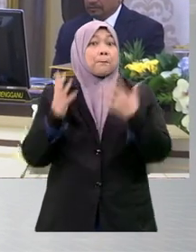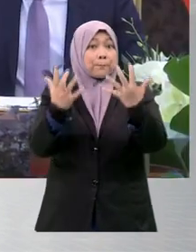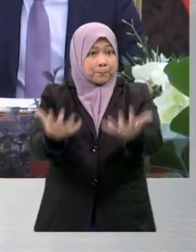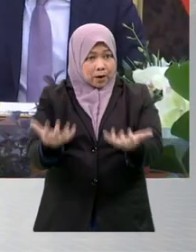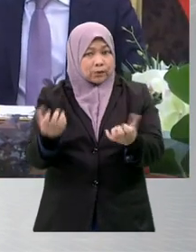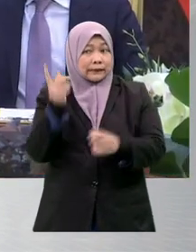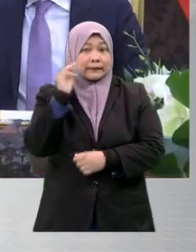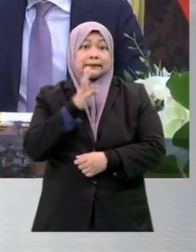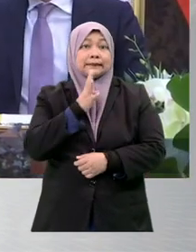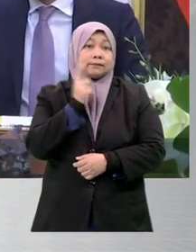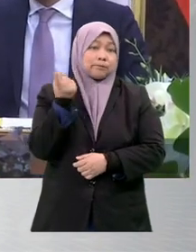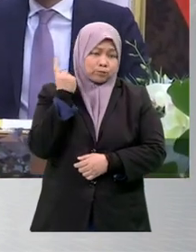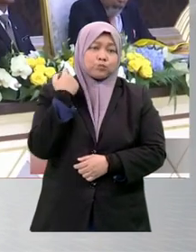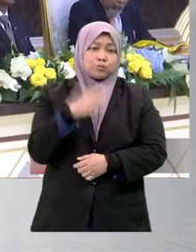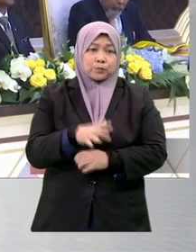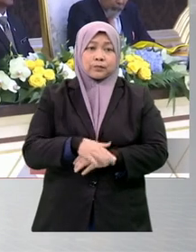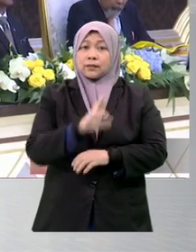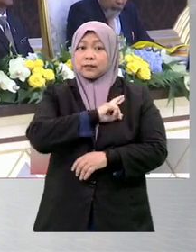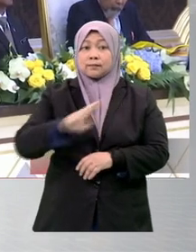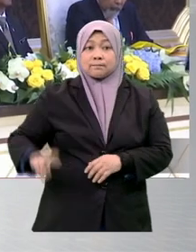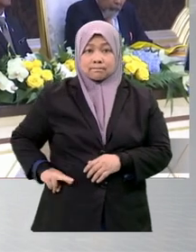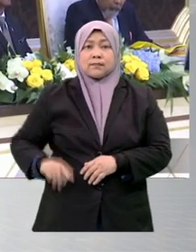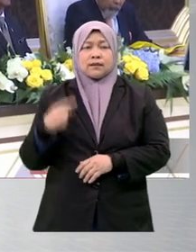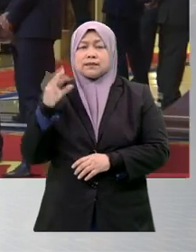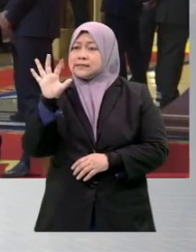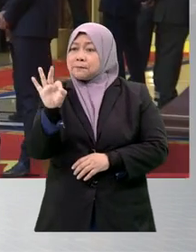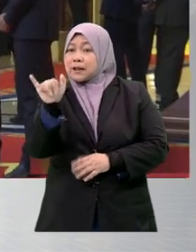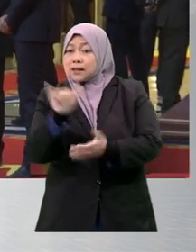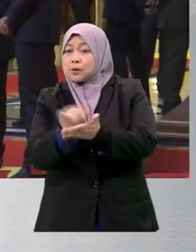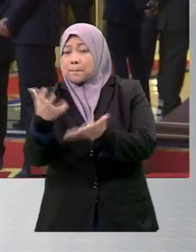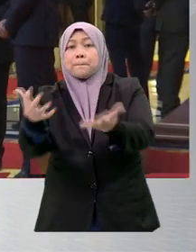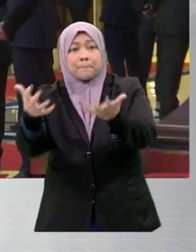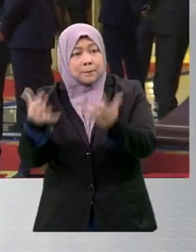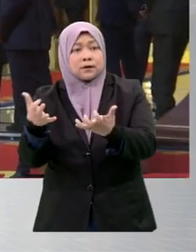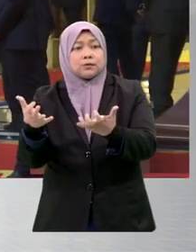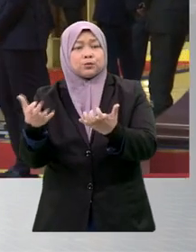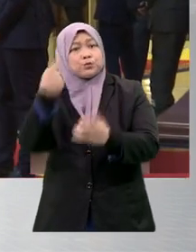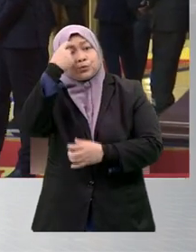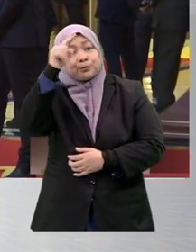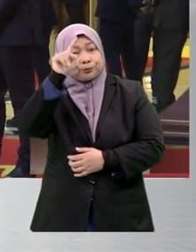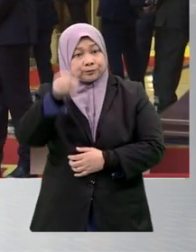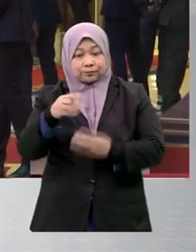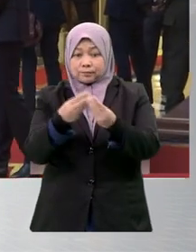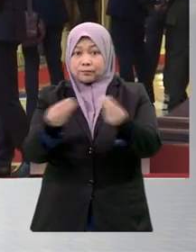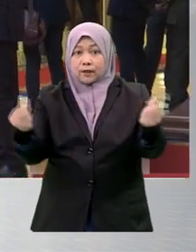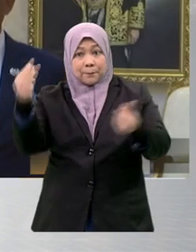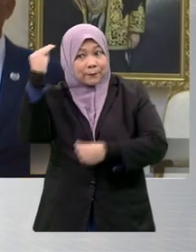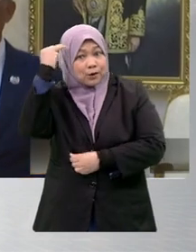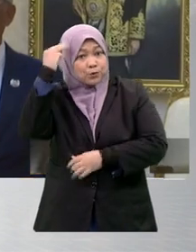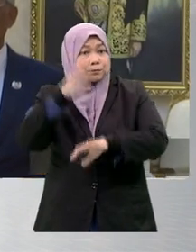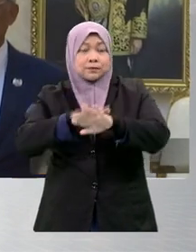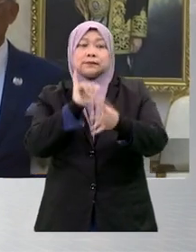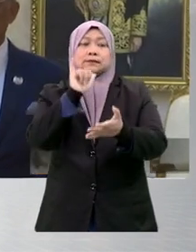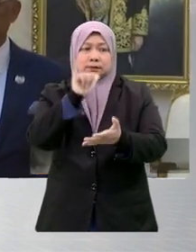Seperti yang saya sebut awal tadi raja-raja yang sembilan itu mahukan supaya tanah Melayu pada ketika